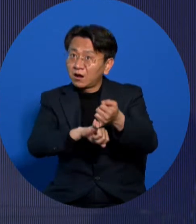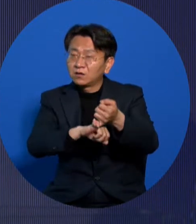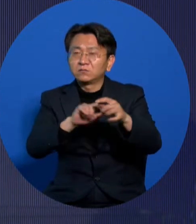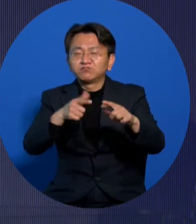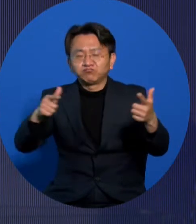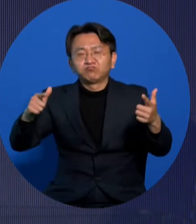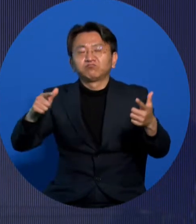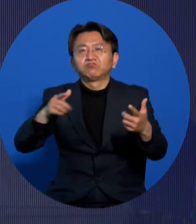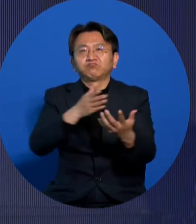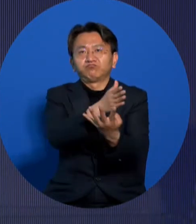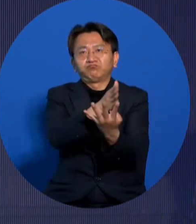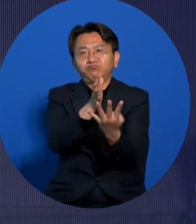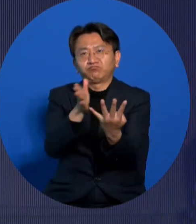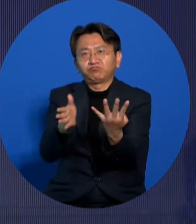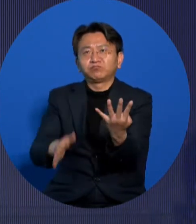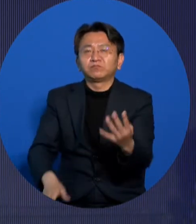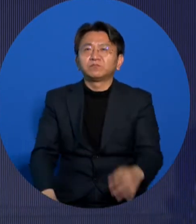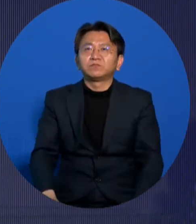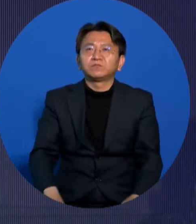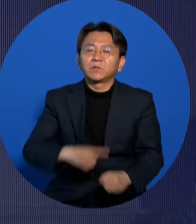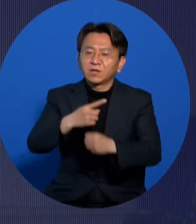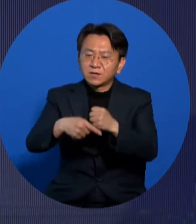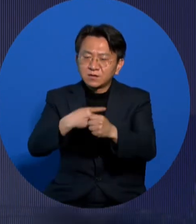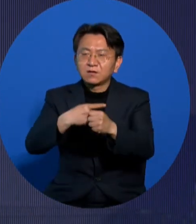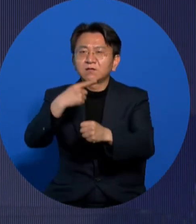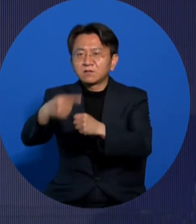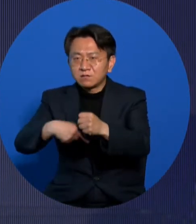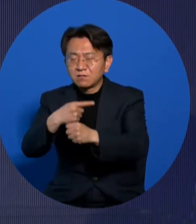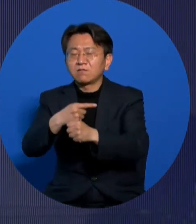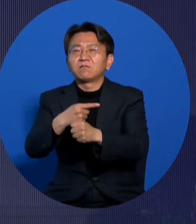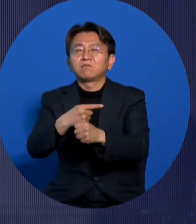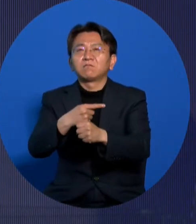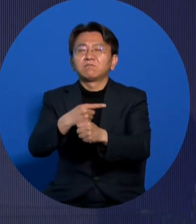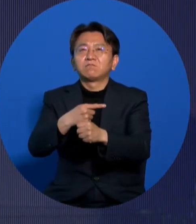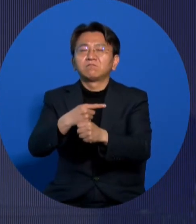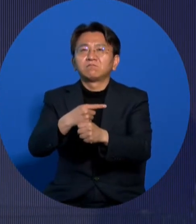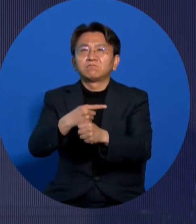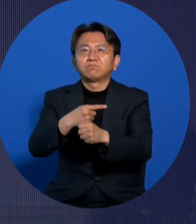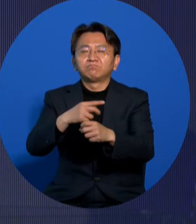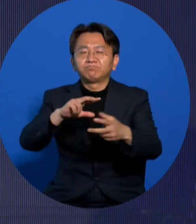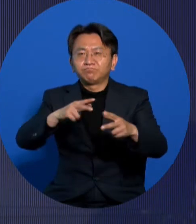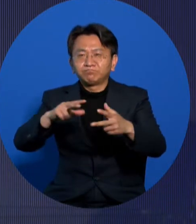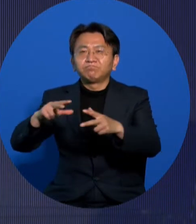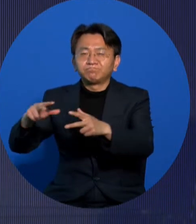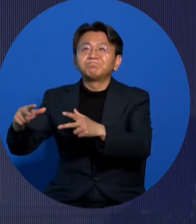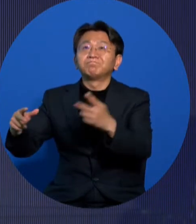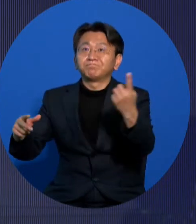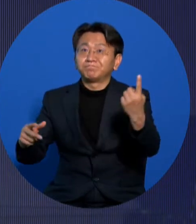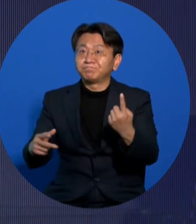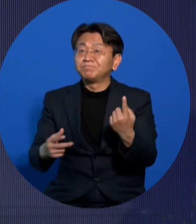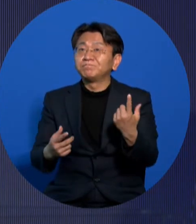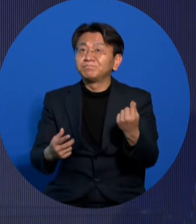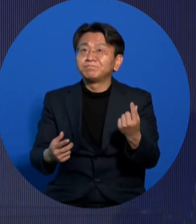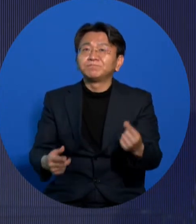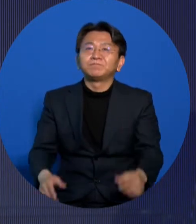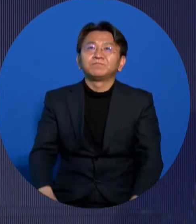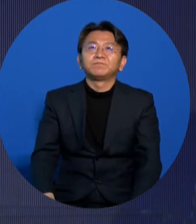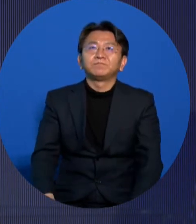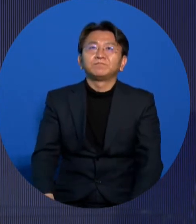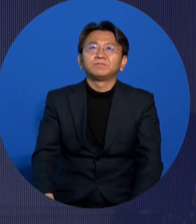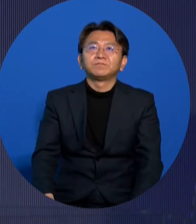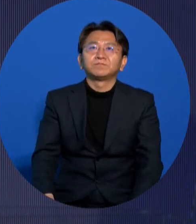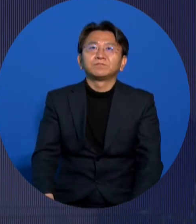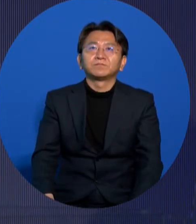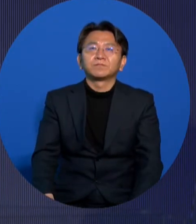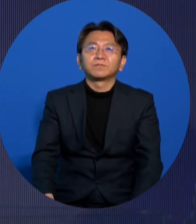다뤄졌습니다. 아마 한 년마다 연속적으로 많이 다뤄진 이동권들도 있습니다. 그래서 저희가